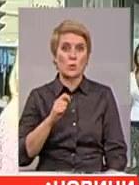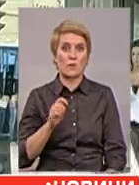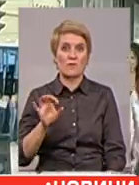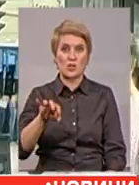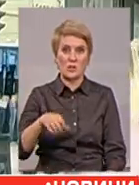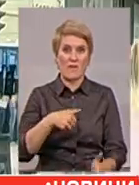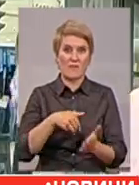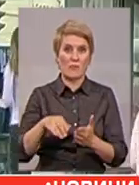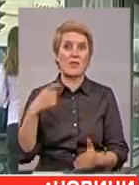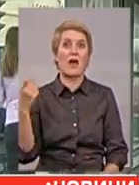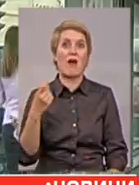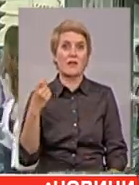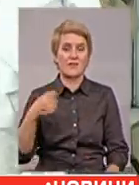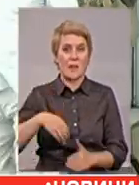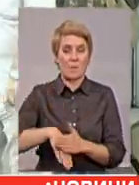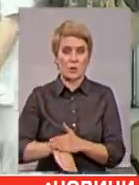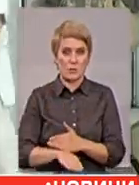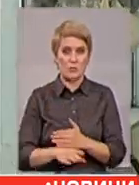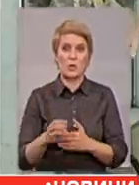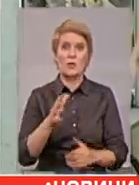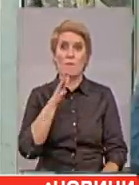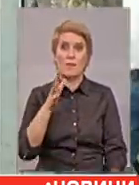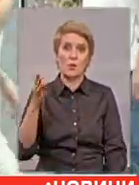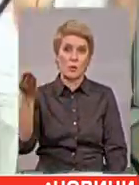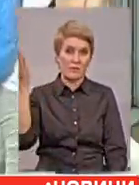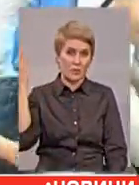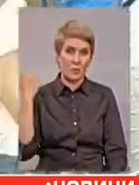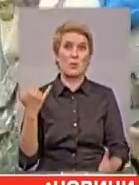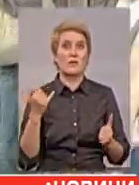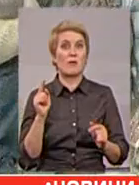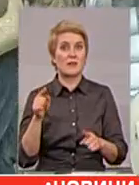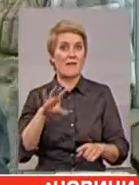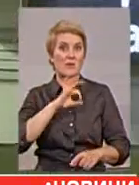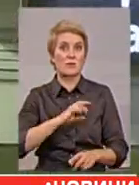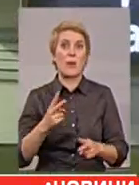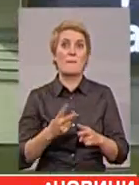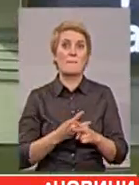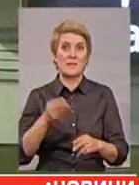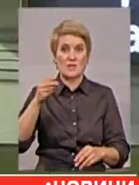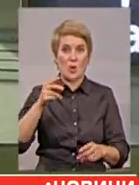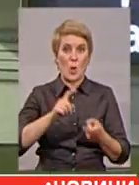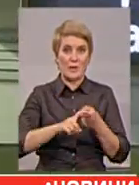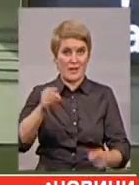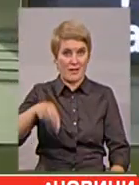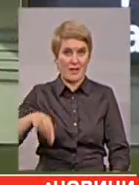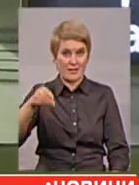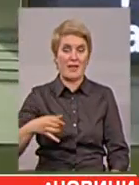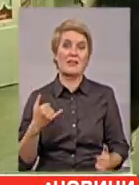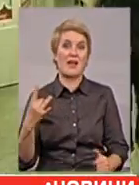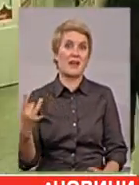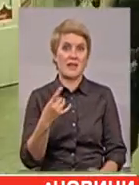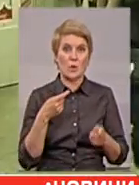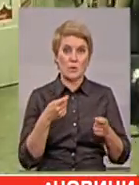жетонів відмовився харківський метрополітен іще 5 років тому. Тепер там використовують безконтактні картки, а для разових поїздок